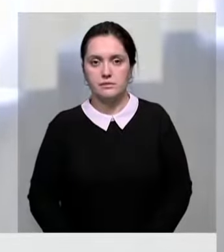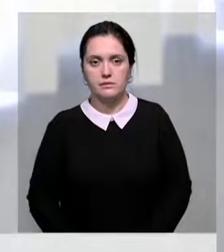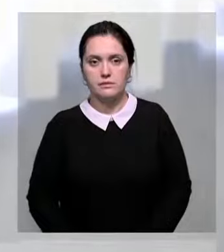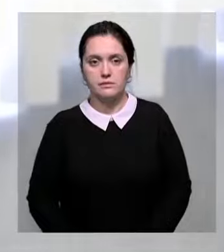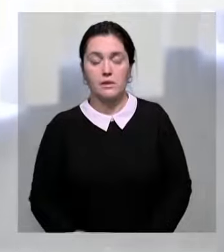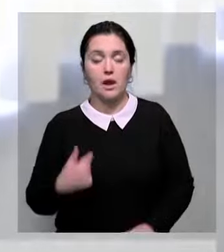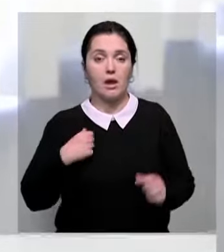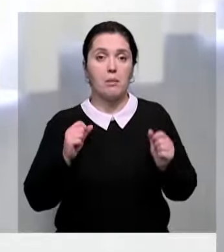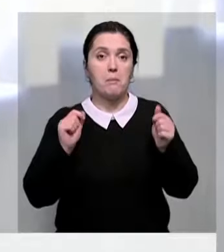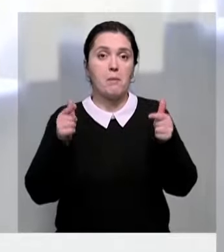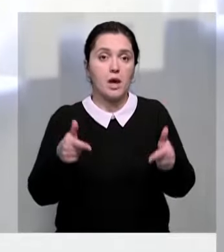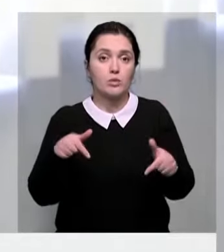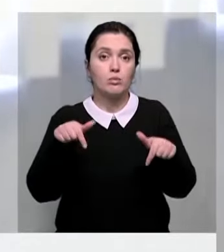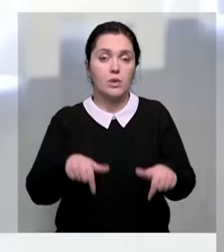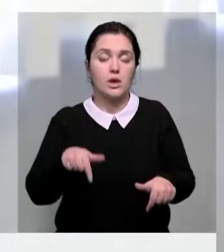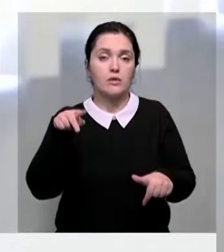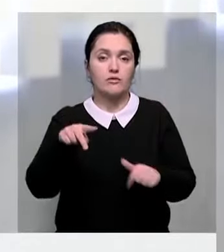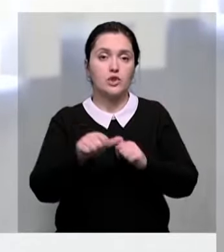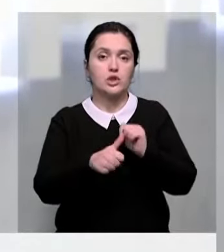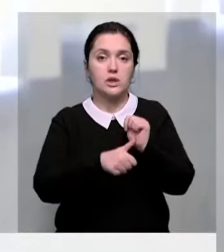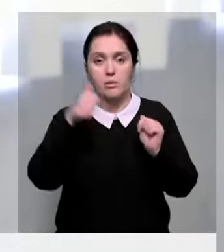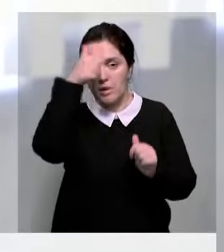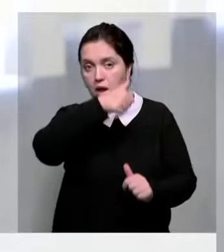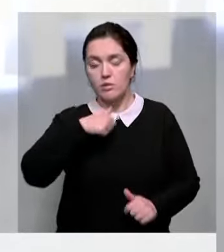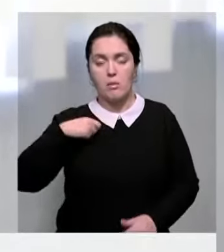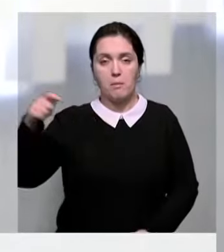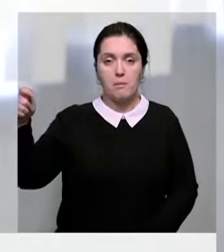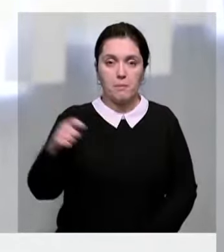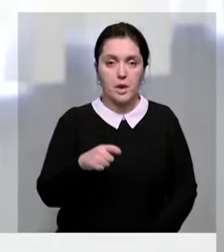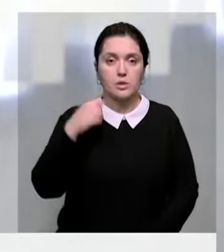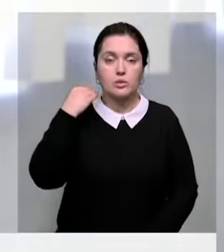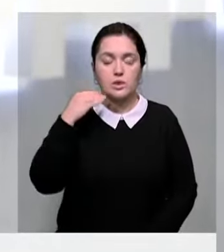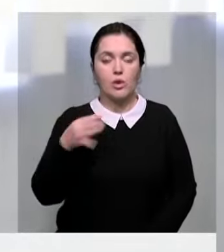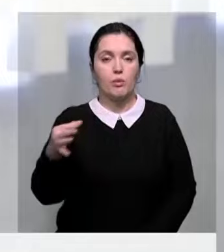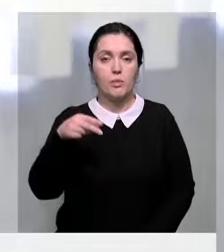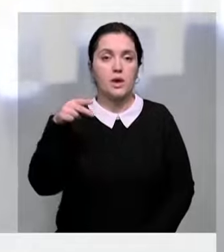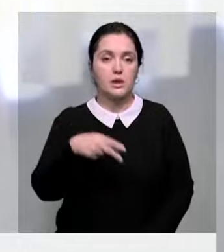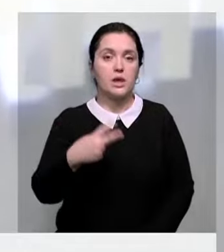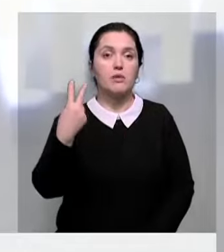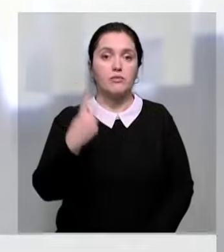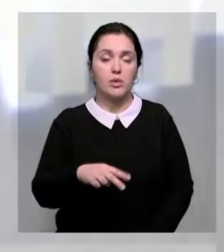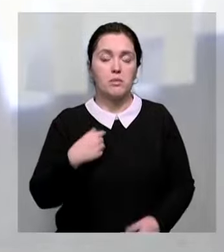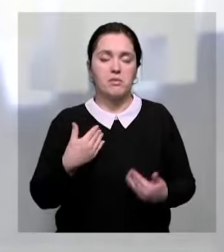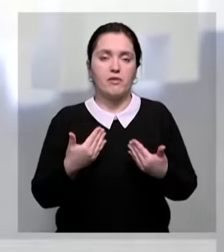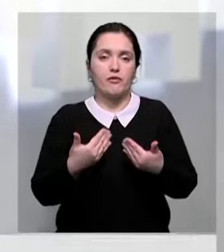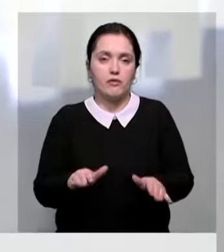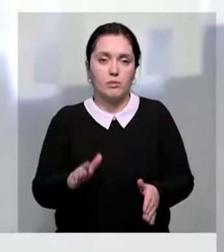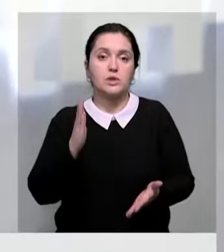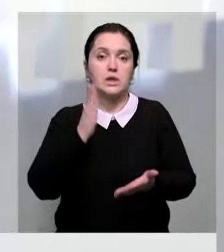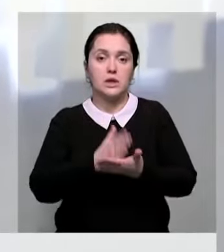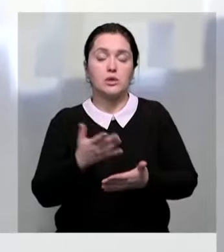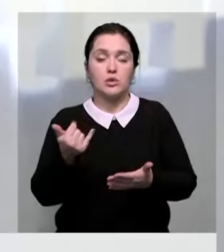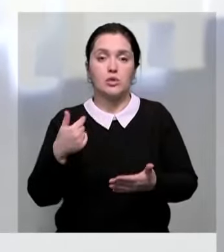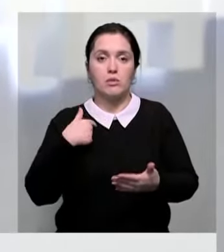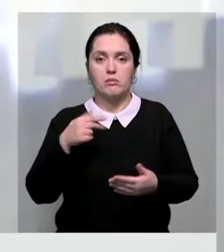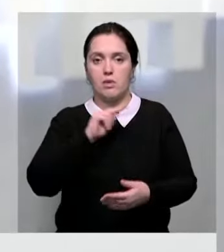Я поступил в этот вуз в 2016 году, приехал из Туркестанской области. В 2020 году окончил университет и сейчас работаю на